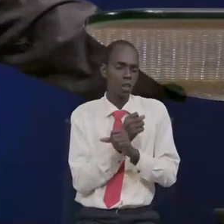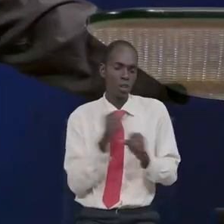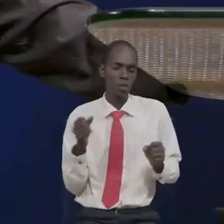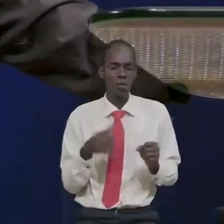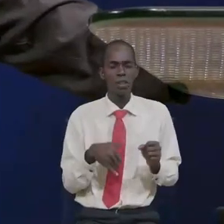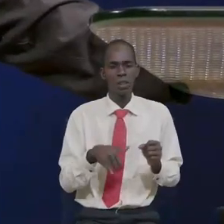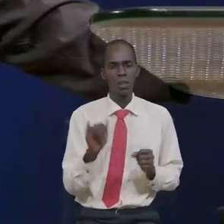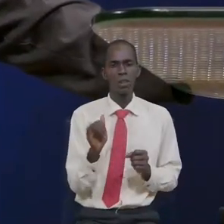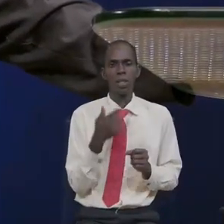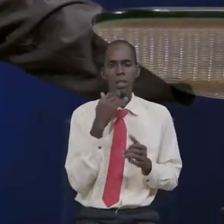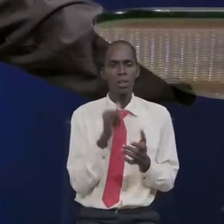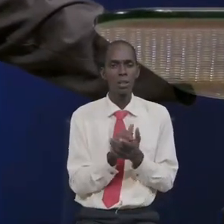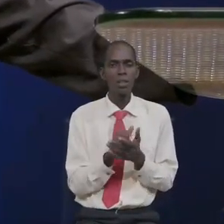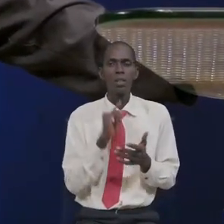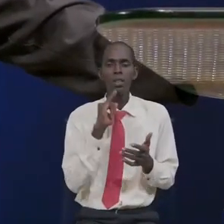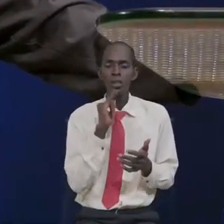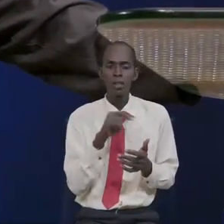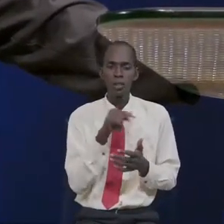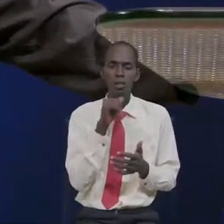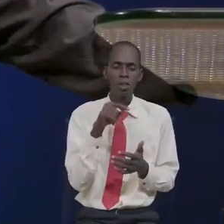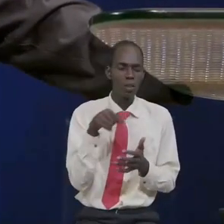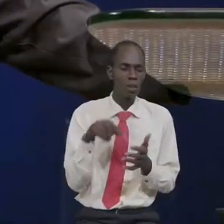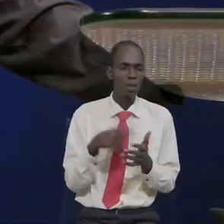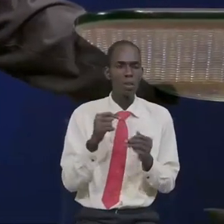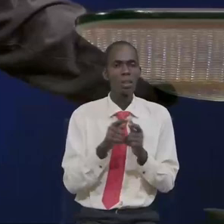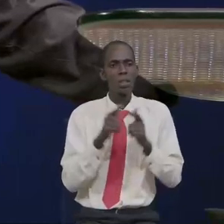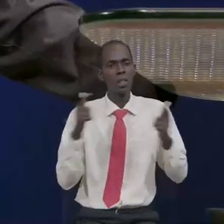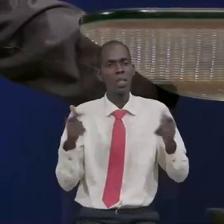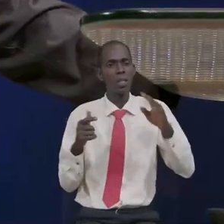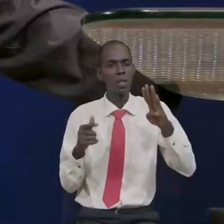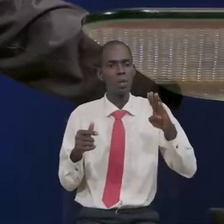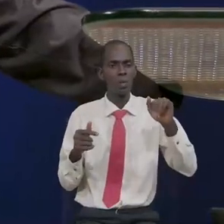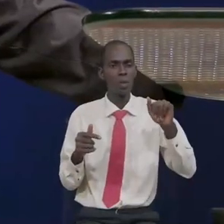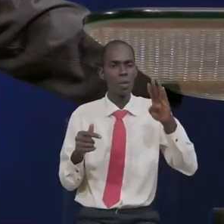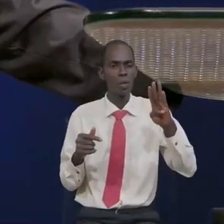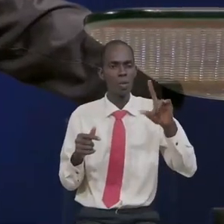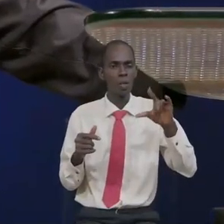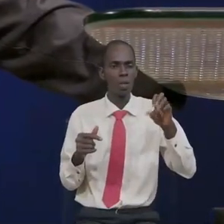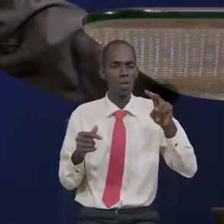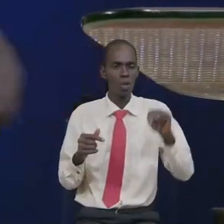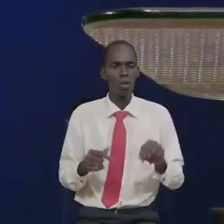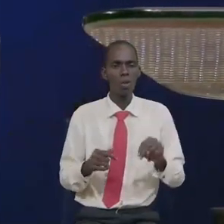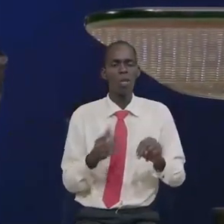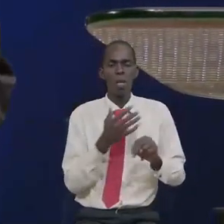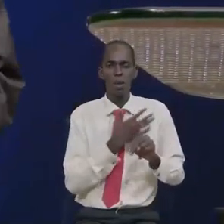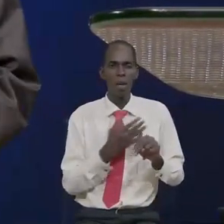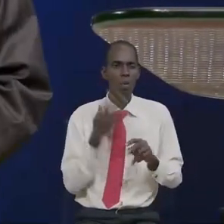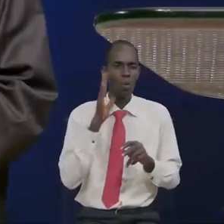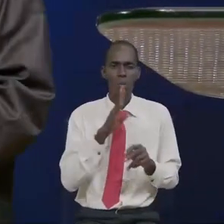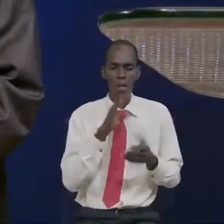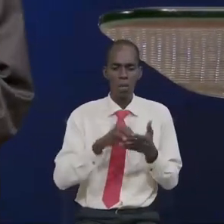encore converti, il a dit, n'est-ce pas la grande Babylone que j'ai bâtie pour l'honneur, la gloire de mon